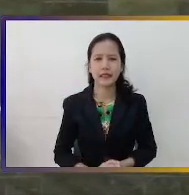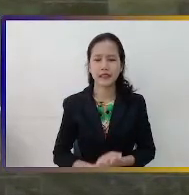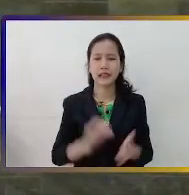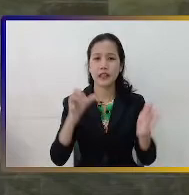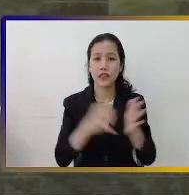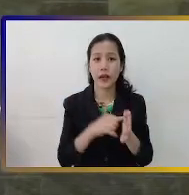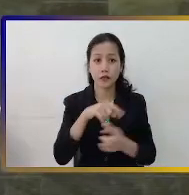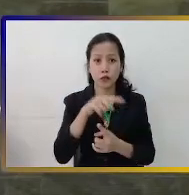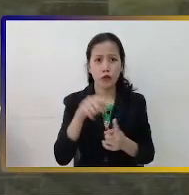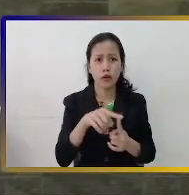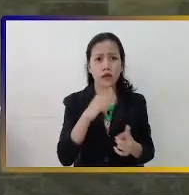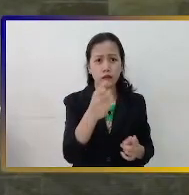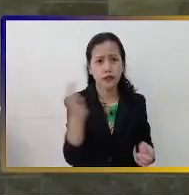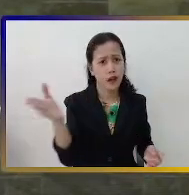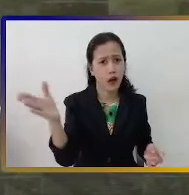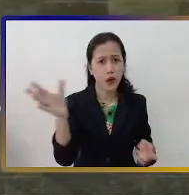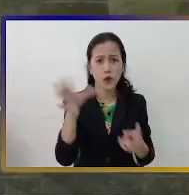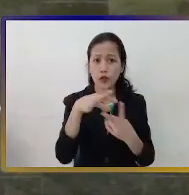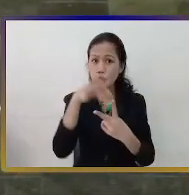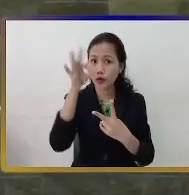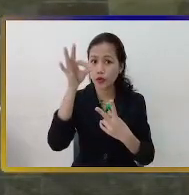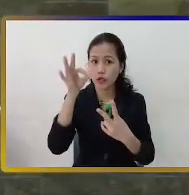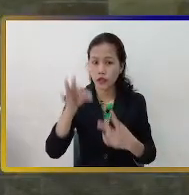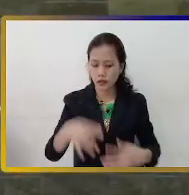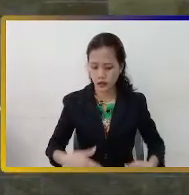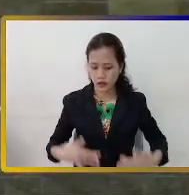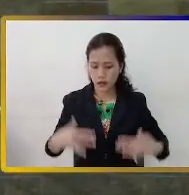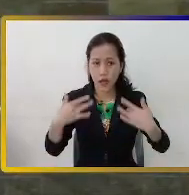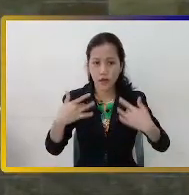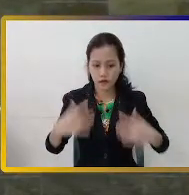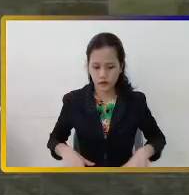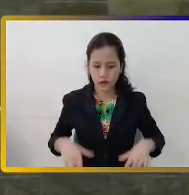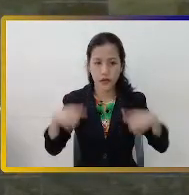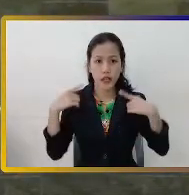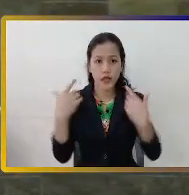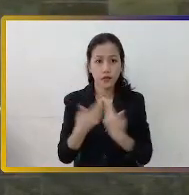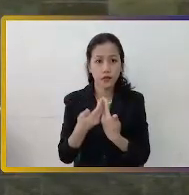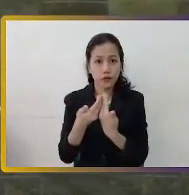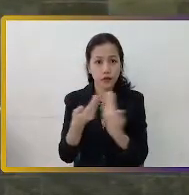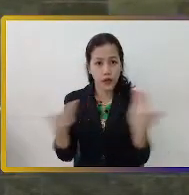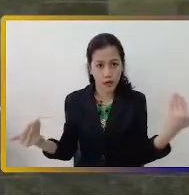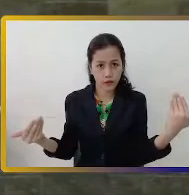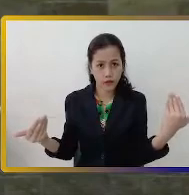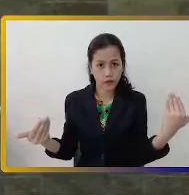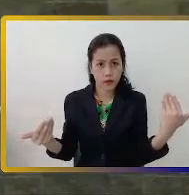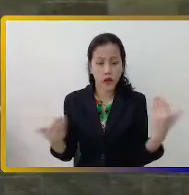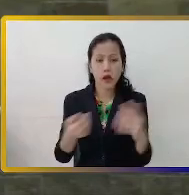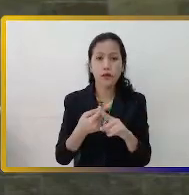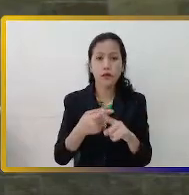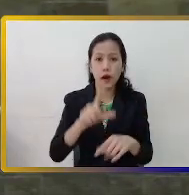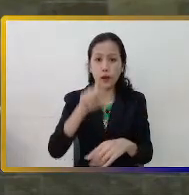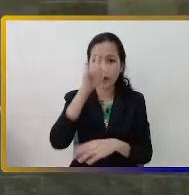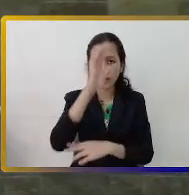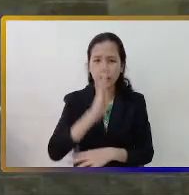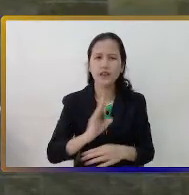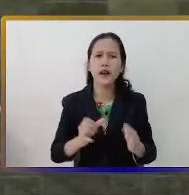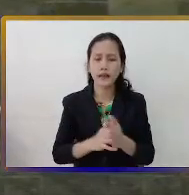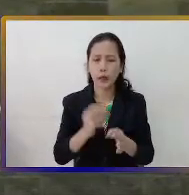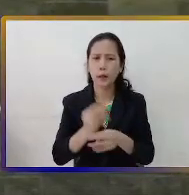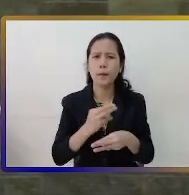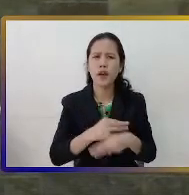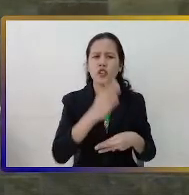kapag pinili mo na mamuhay ng apart from God, choosing to live a life apart from God is making